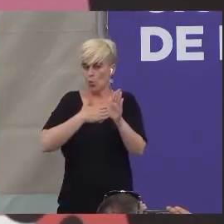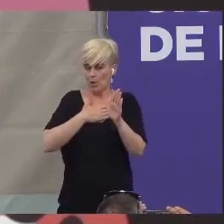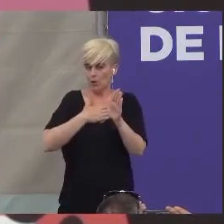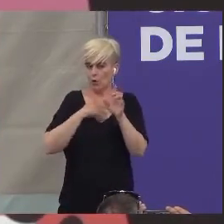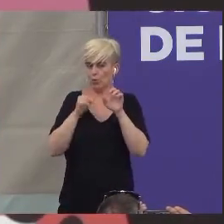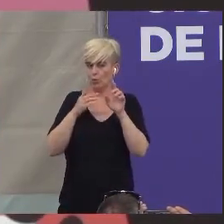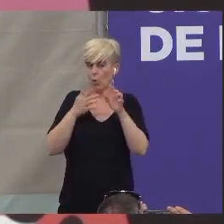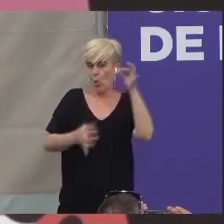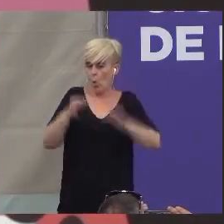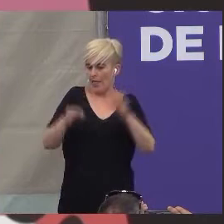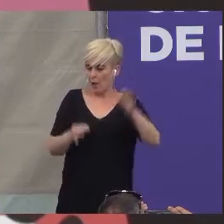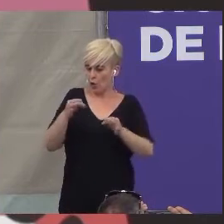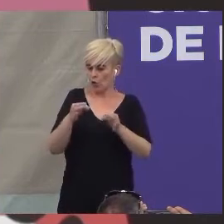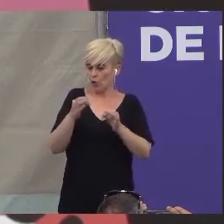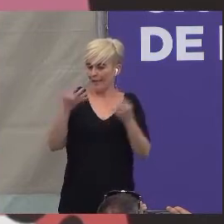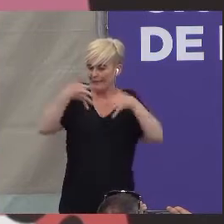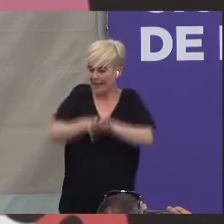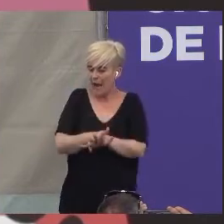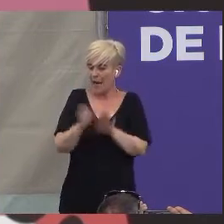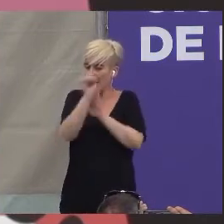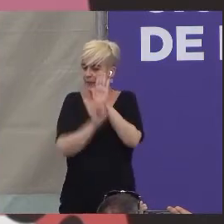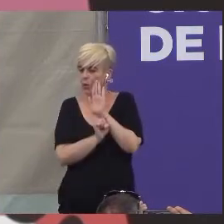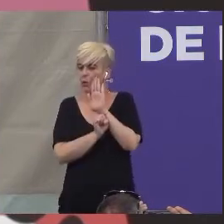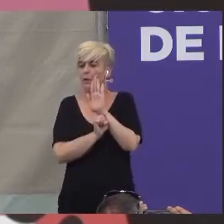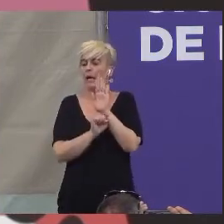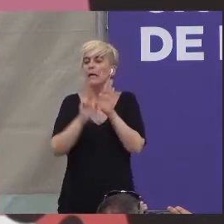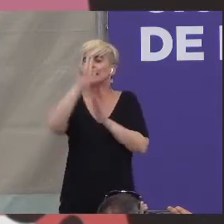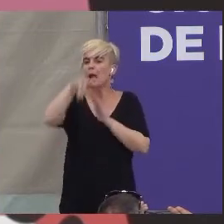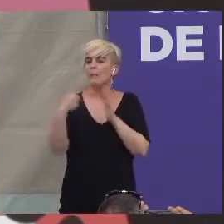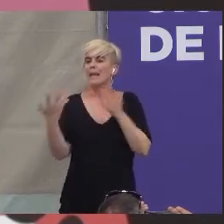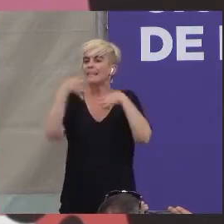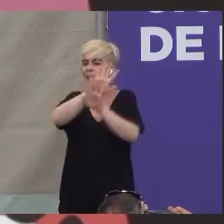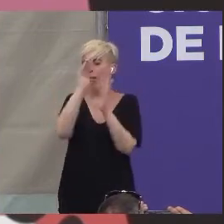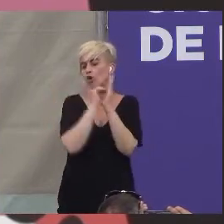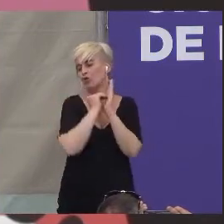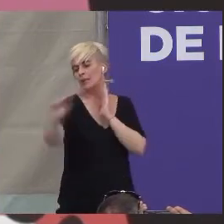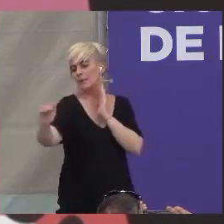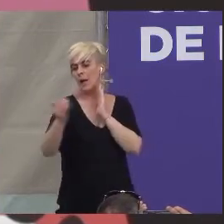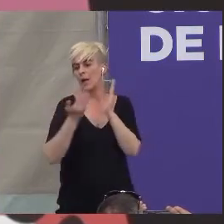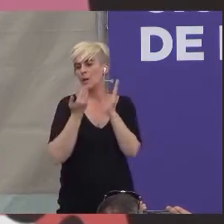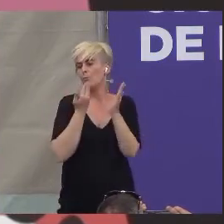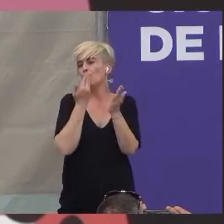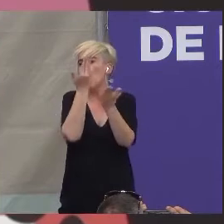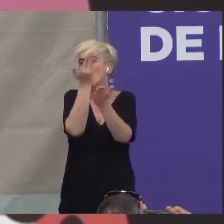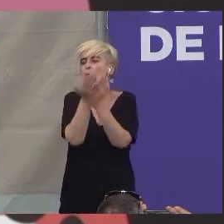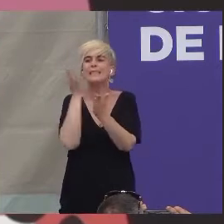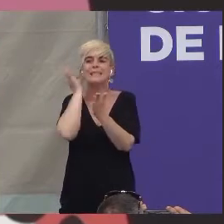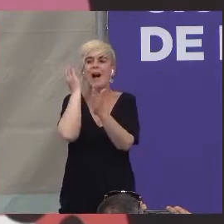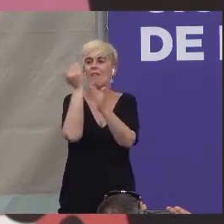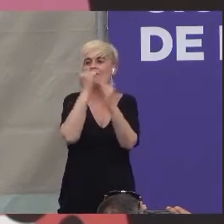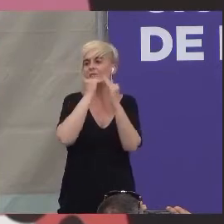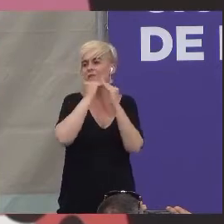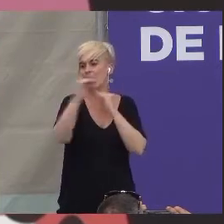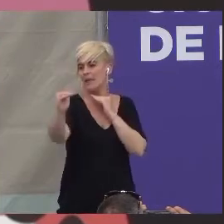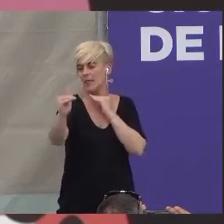jurídica. També hem integrat de forma transversal propostes que feminitzen de forma real la